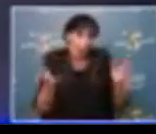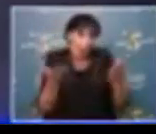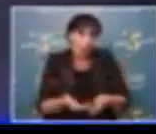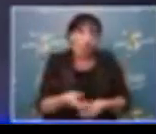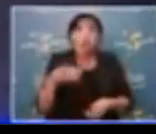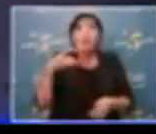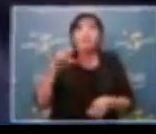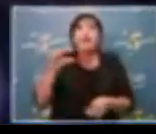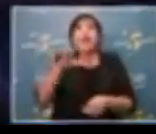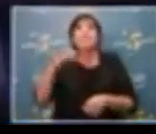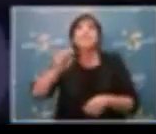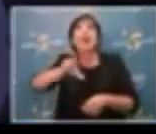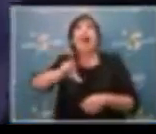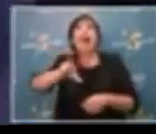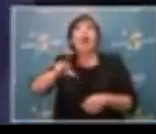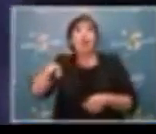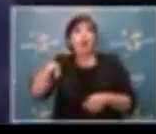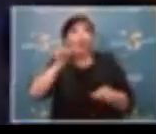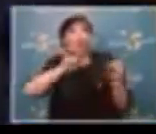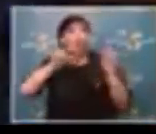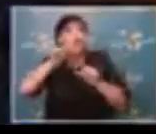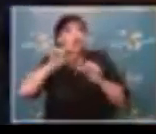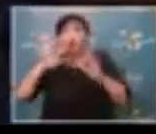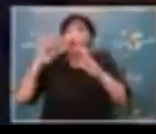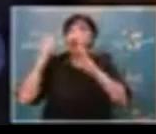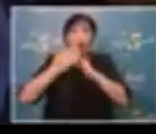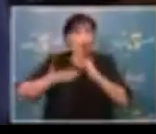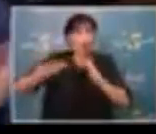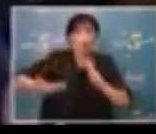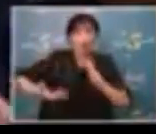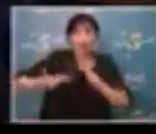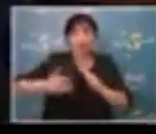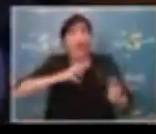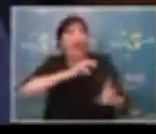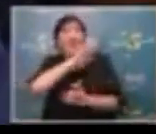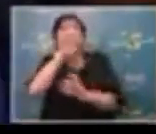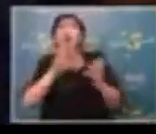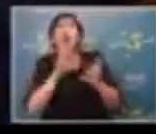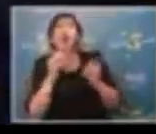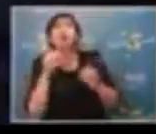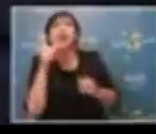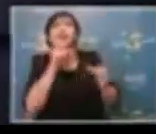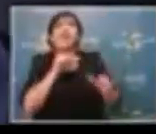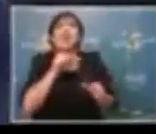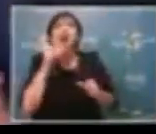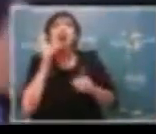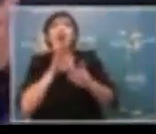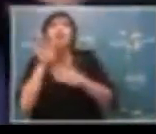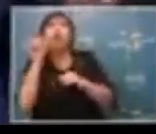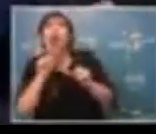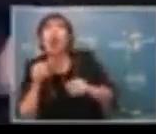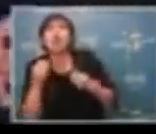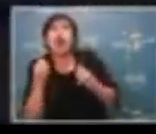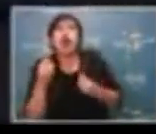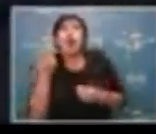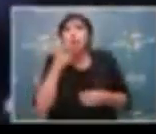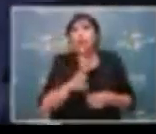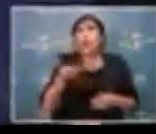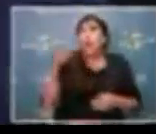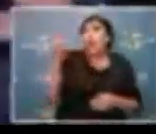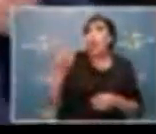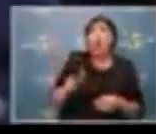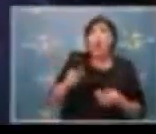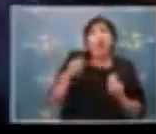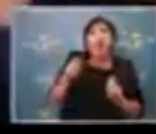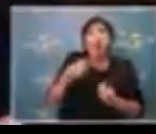Pascal, il più grande fisico del mondo. Ma perché diventa rivoluzione la fisica e la biologia Pascal? Perché un cazzone di Marchese,